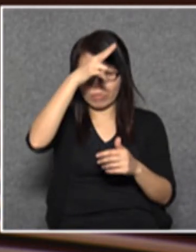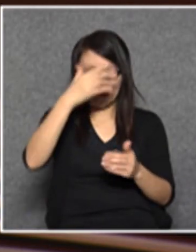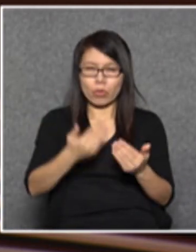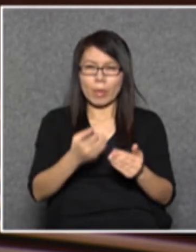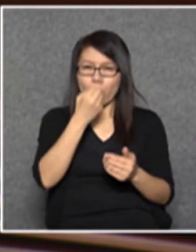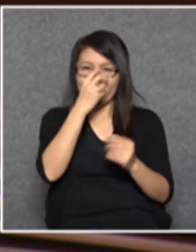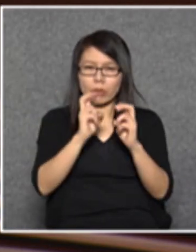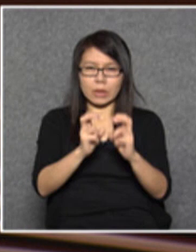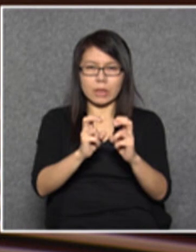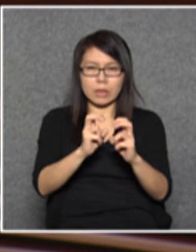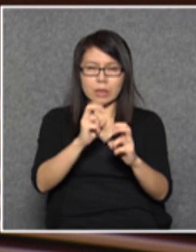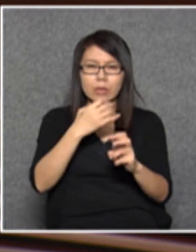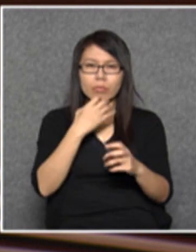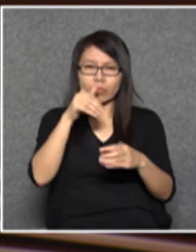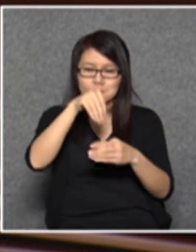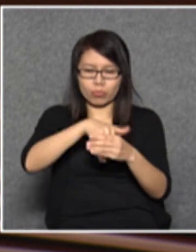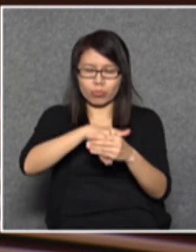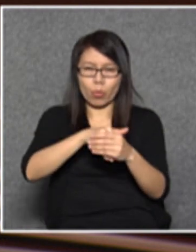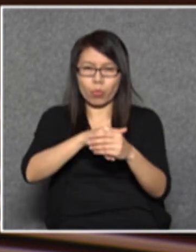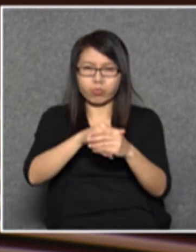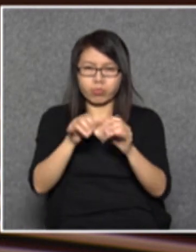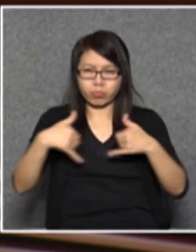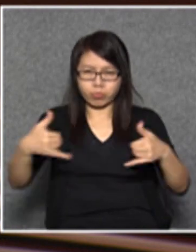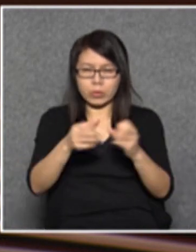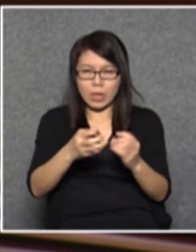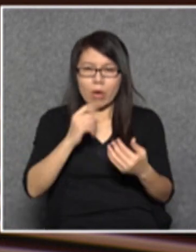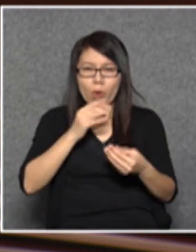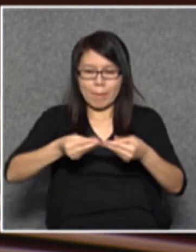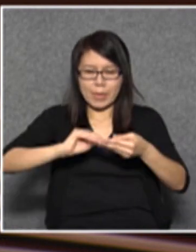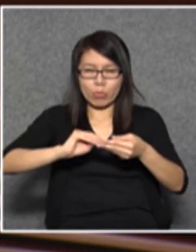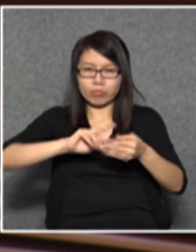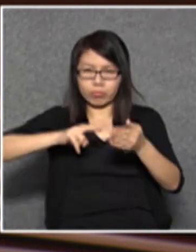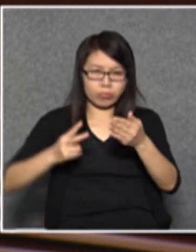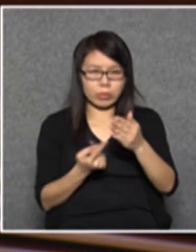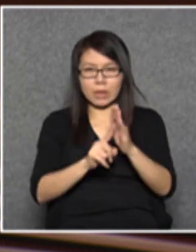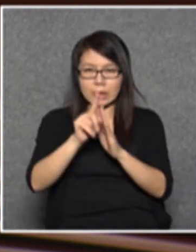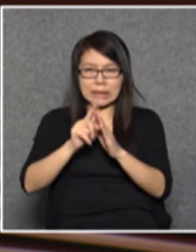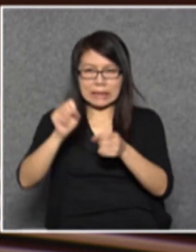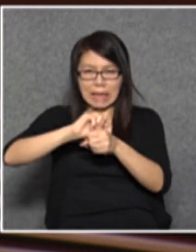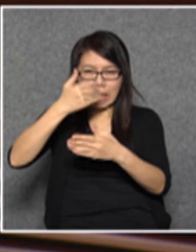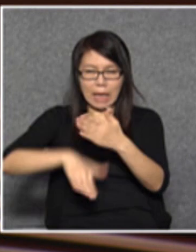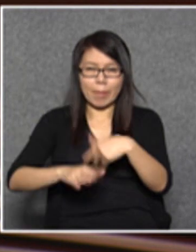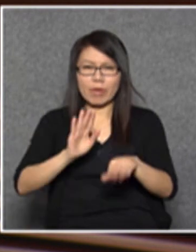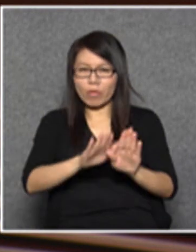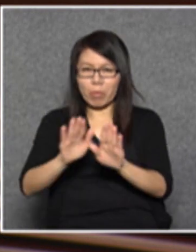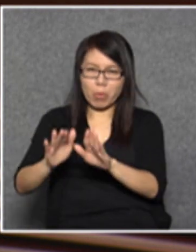港鐵的董事局應該立即就住票價調整機制、服務表現以至